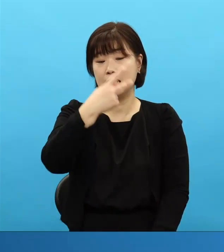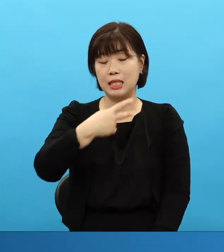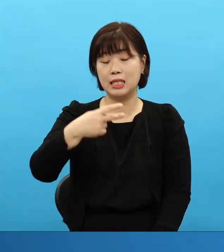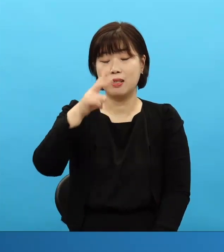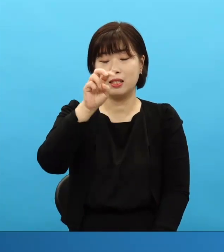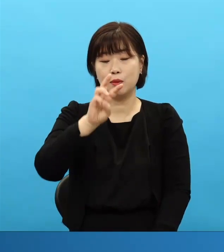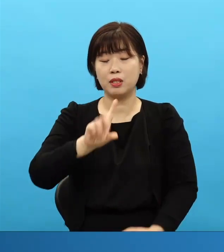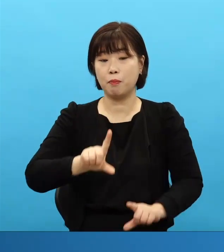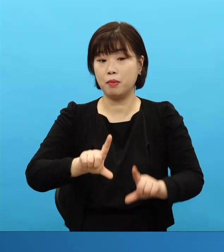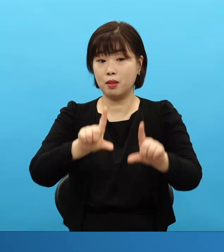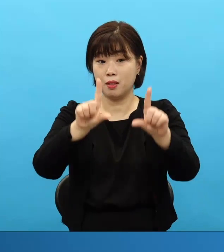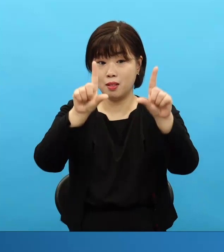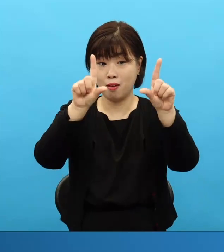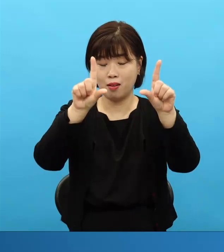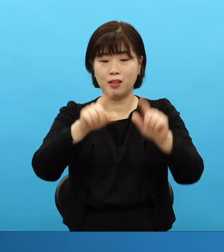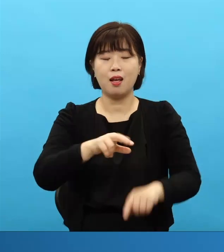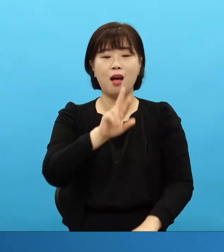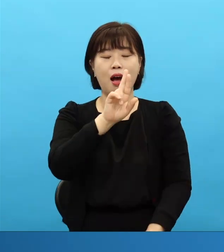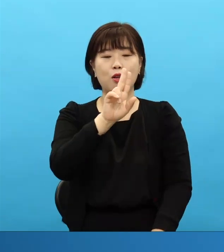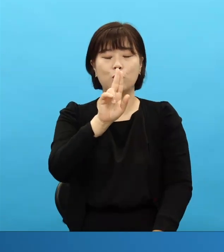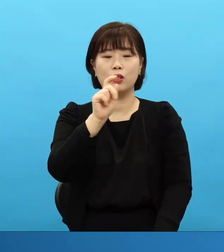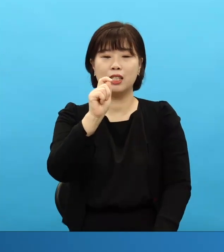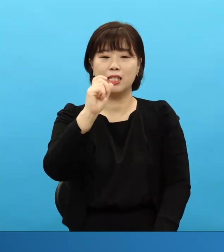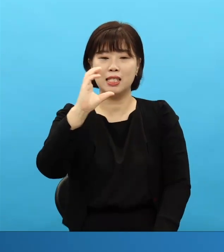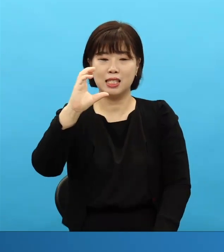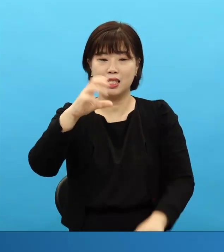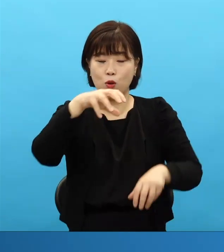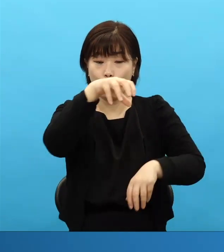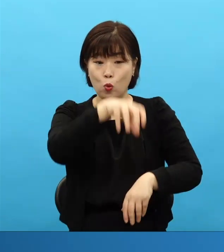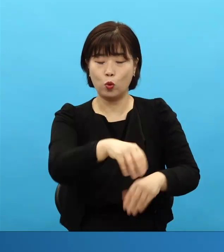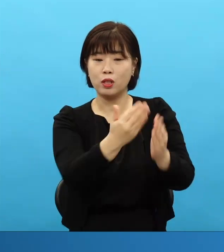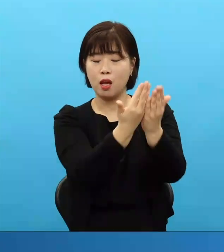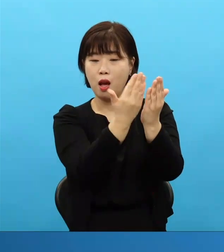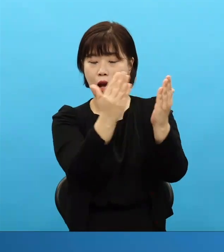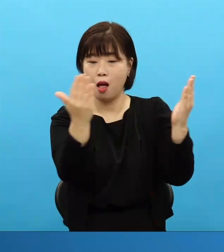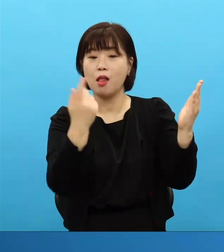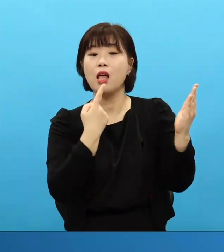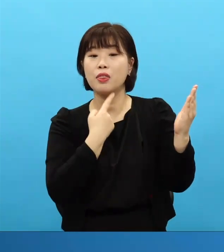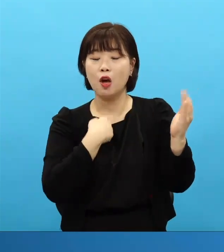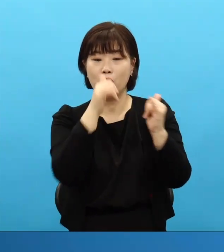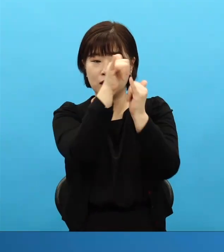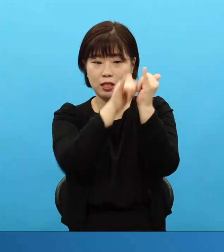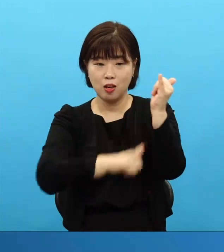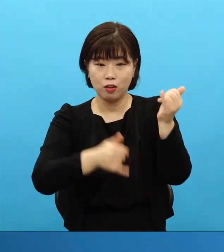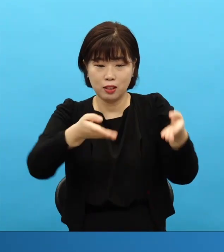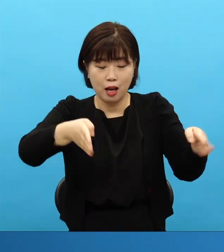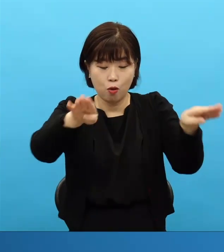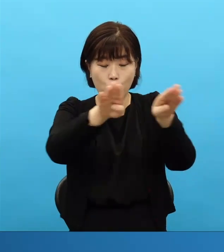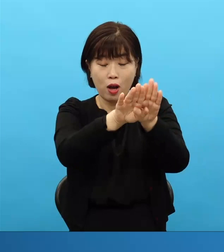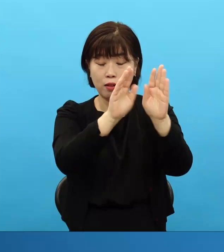(2023년도) 덕평 RUTC에 전시되었던 역사관이 한 권의 책으로 출간되었습니다.